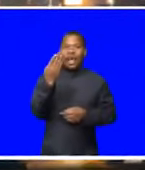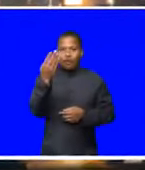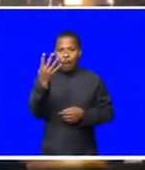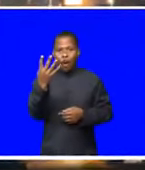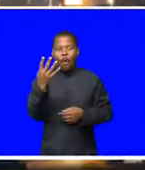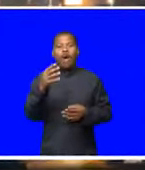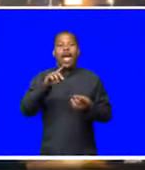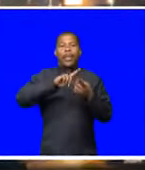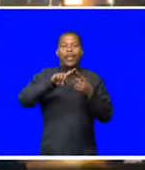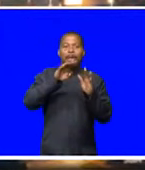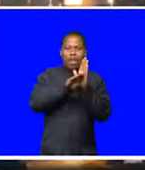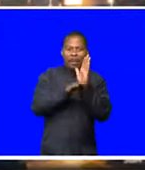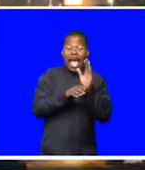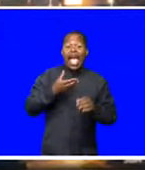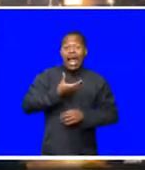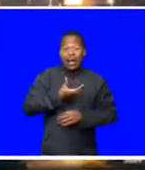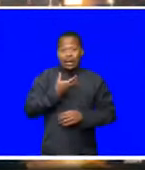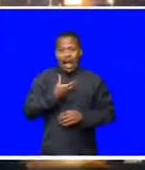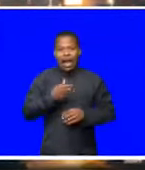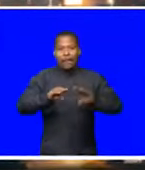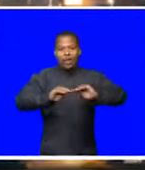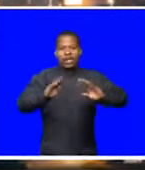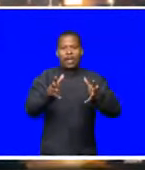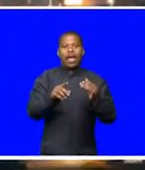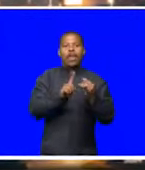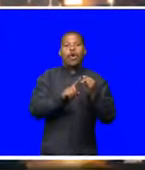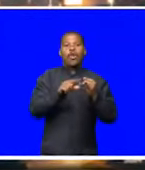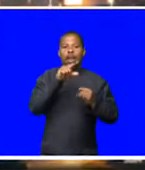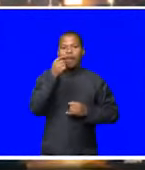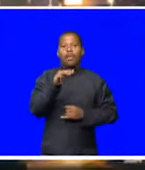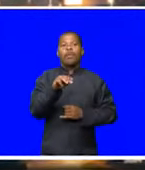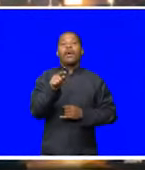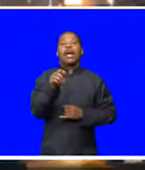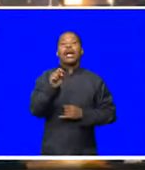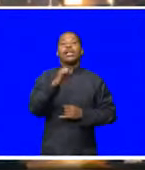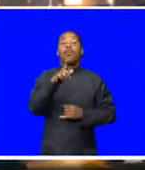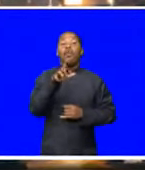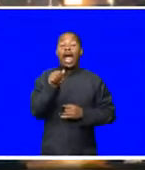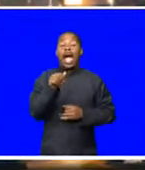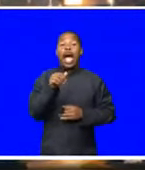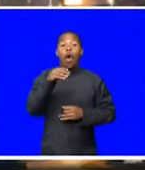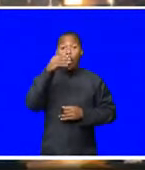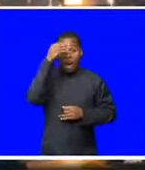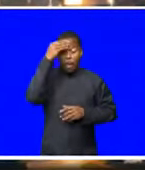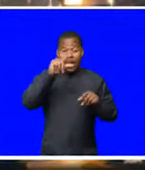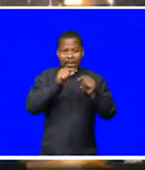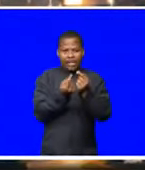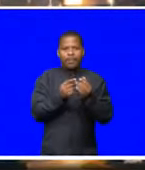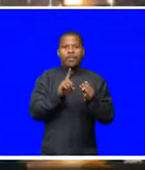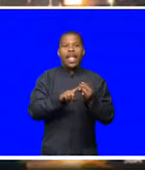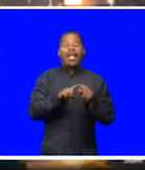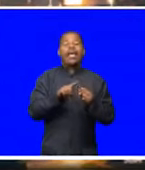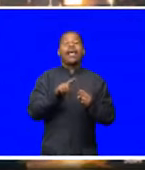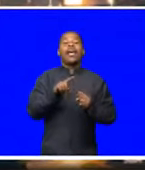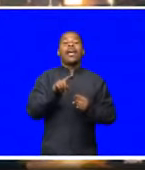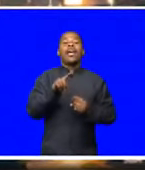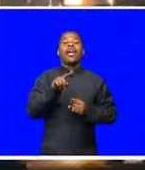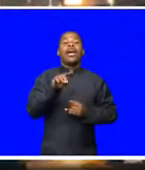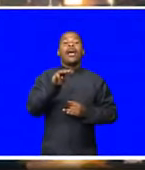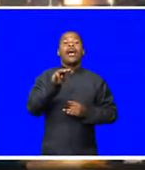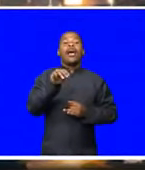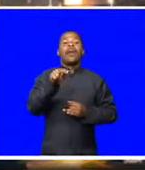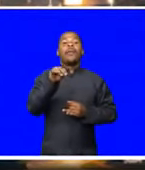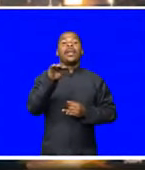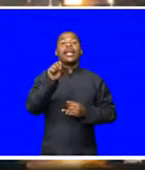indzebe ye-MTN Premier League lo nyaka lokungu-Edwin Mathebula we-Royal Leopards, Selawothe Mosala wembabane Highlanders, Sabelo Mnisi we-Young Buffaloes